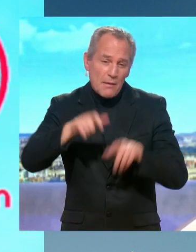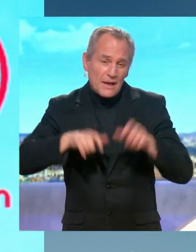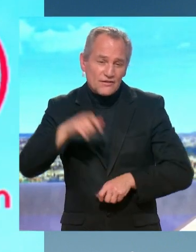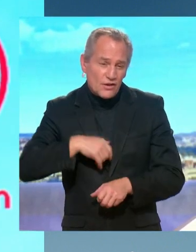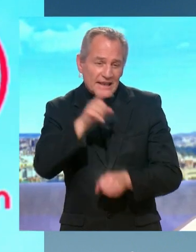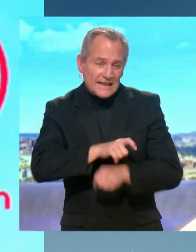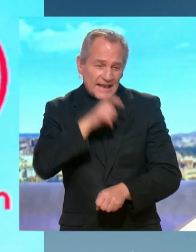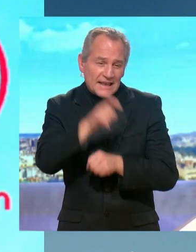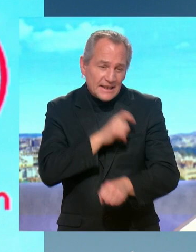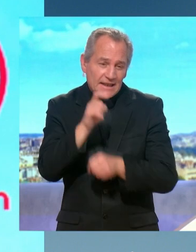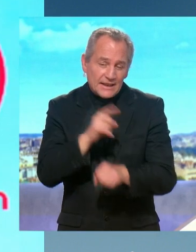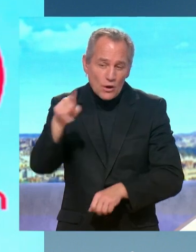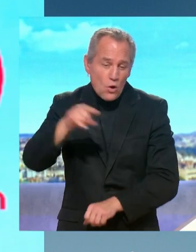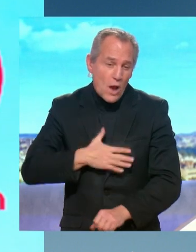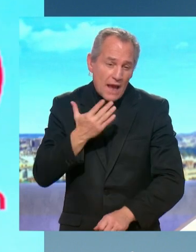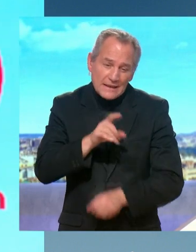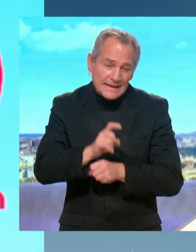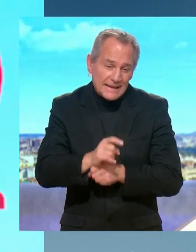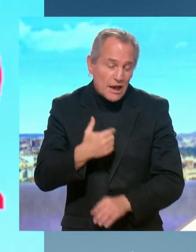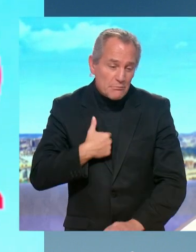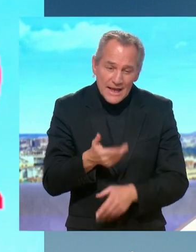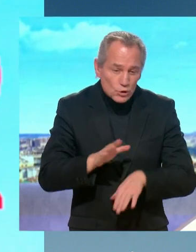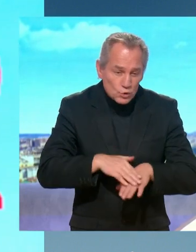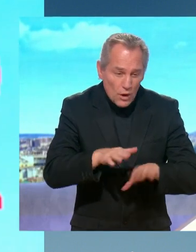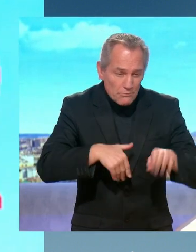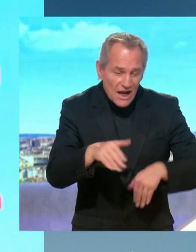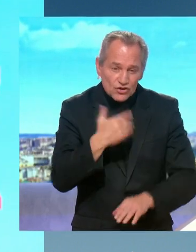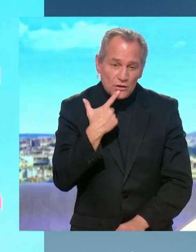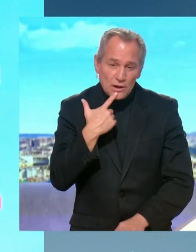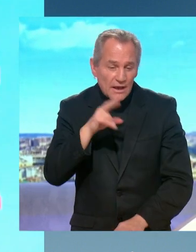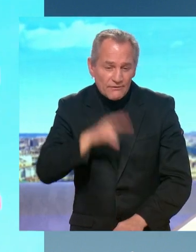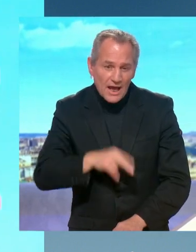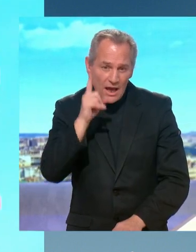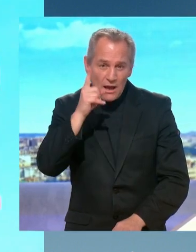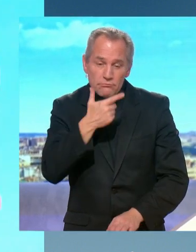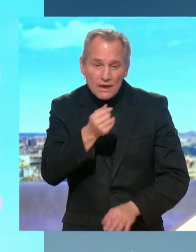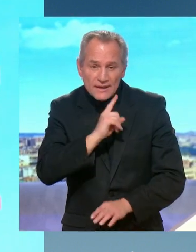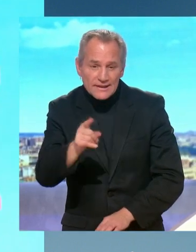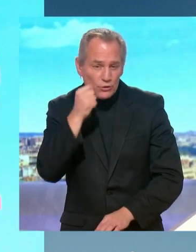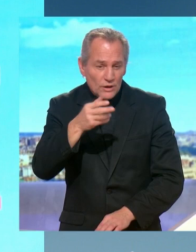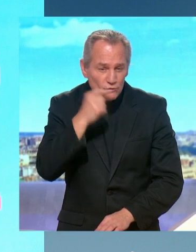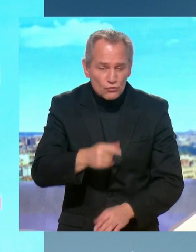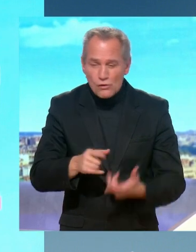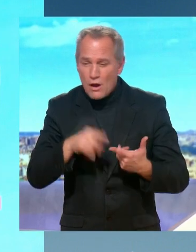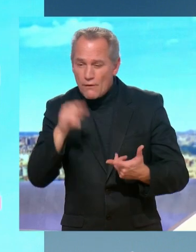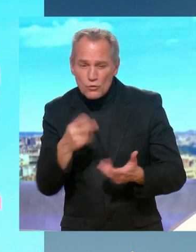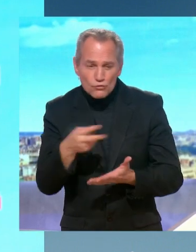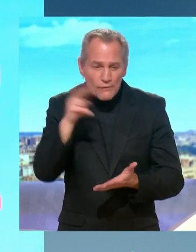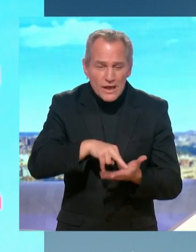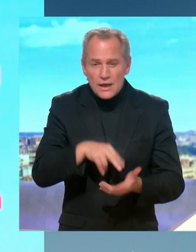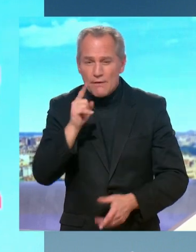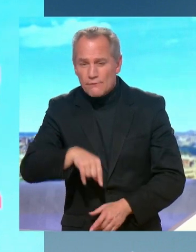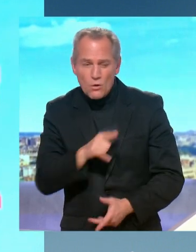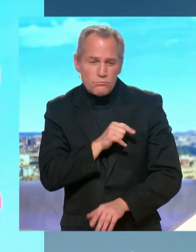de ce qui ne va pas bien. Moi je veux remercier les policiers et les gendarmes. Et c'est vrai que c'est difficile. Et c'est vrai que tous les matins on se lève. Et c'est que tous les jours il faut réparer les erreurs des précédents.